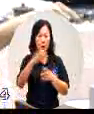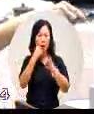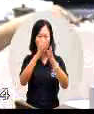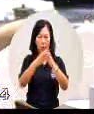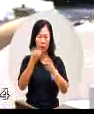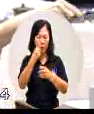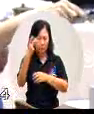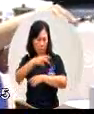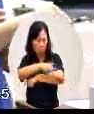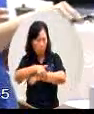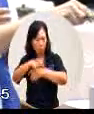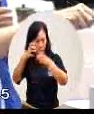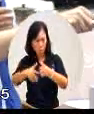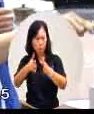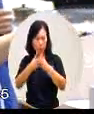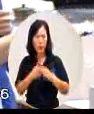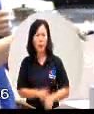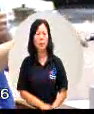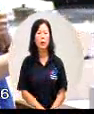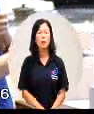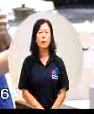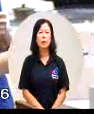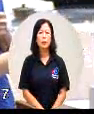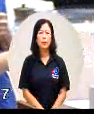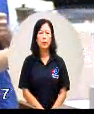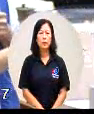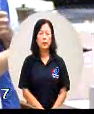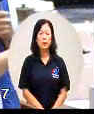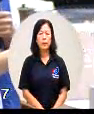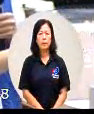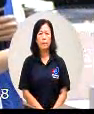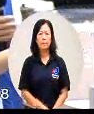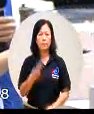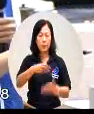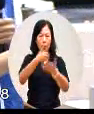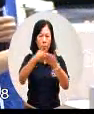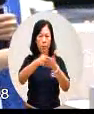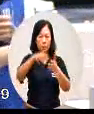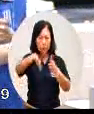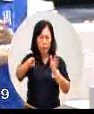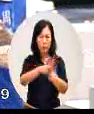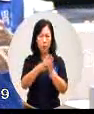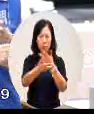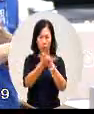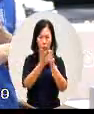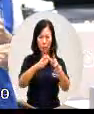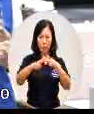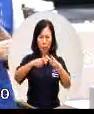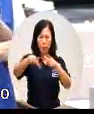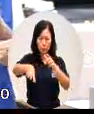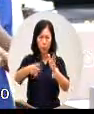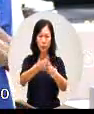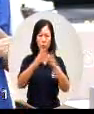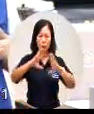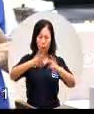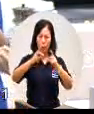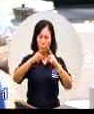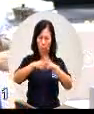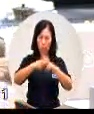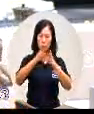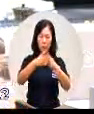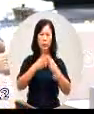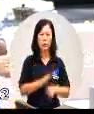归社齁，赶快归社建立齁。再来美术馆园区也要，国小也应该美术